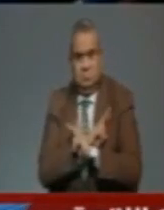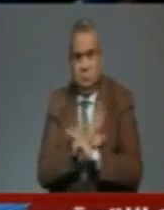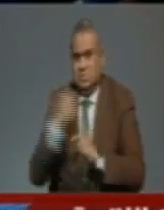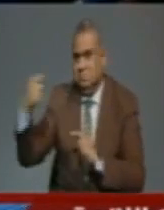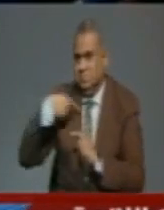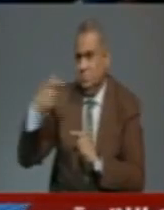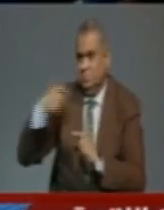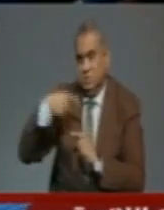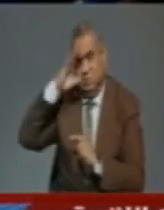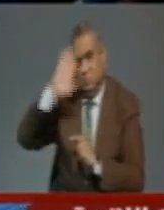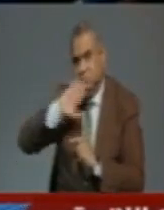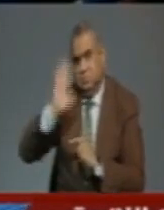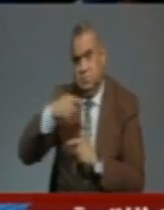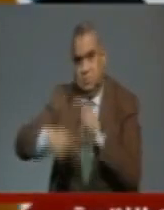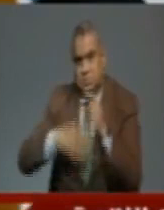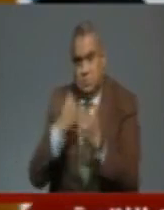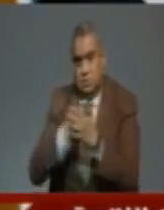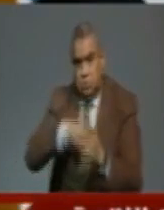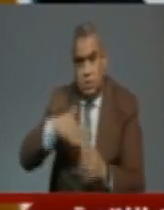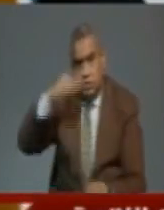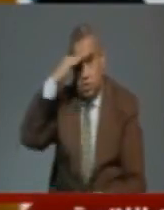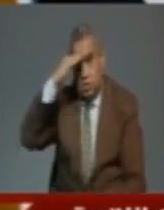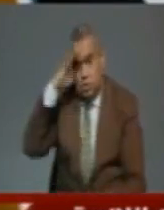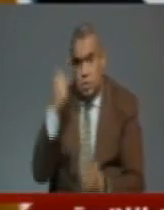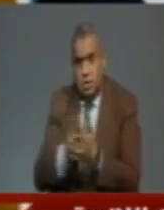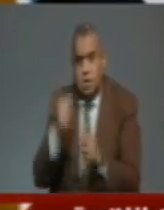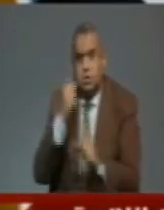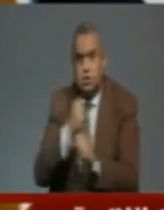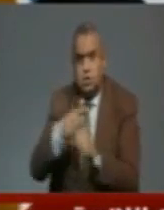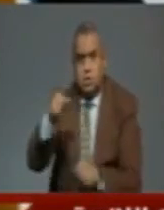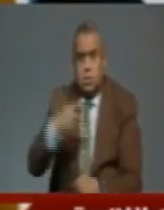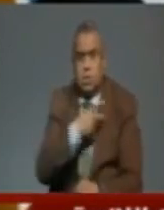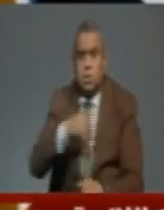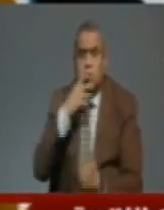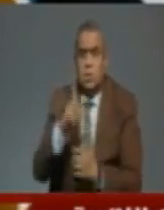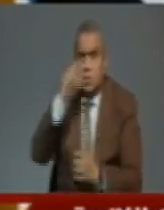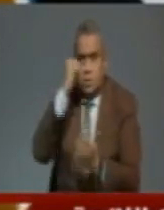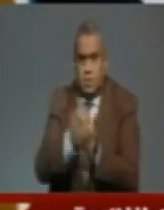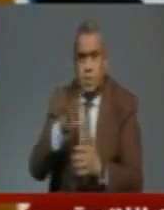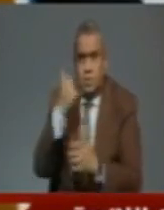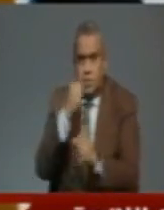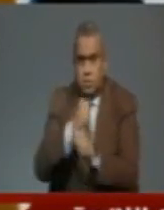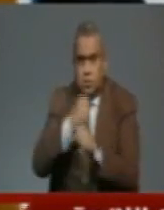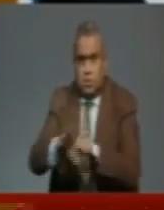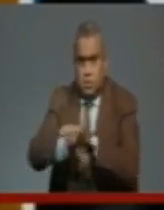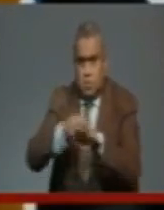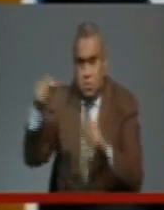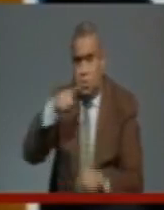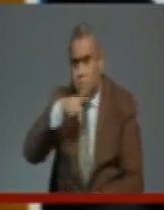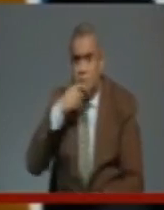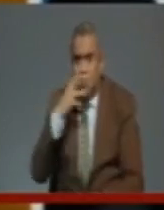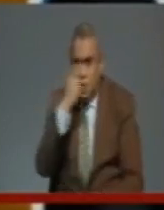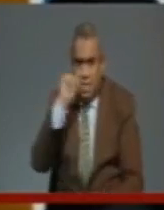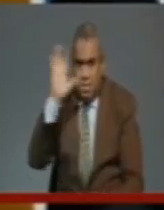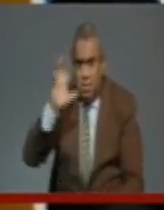فعلا بحيي وبشكر حضرتك على مجهودك معانا ومستر رجل في سعاده، وهيبقى له كلمه النهارده وهيقولها. ده كان اول نظام